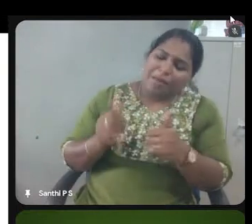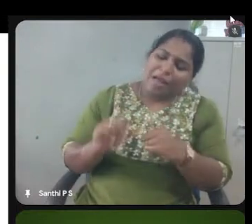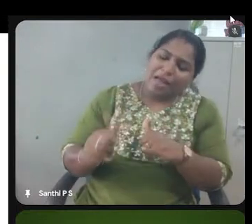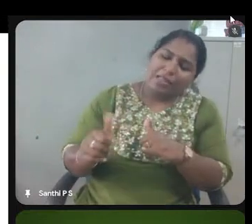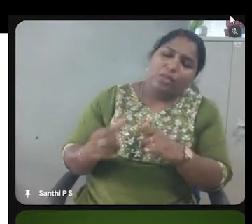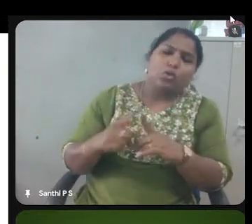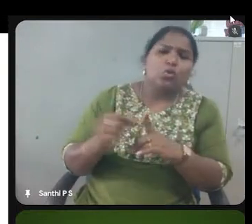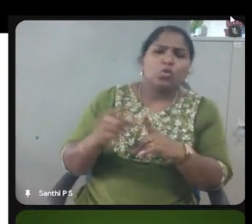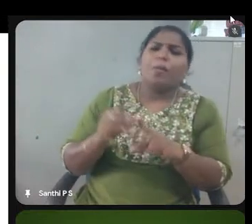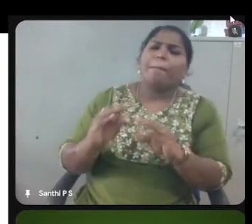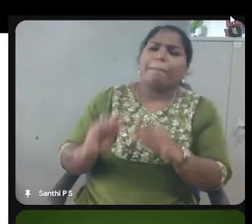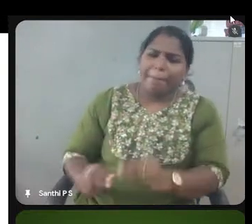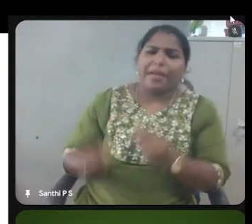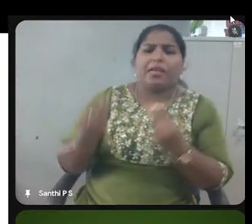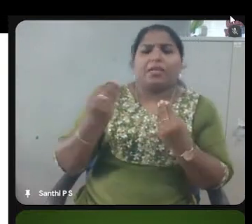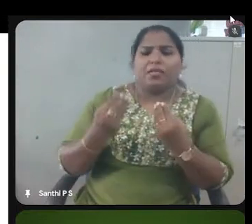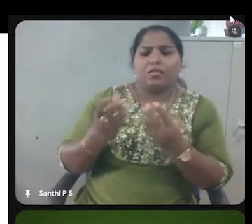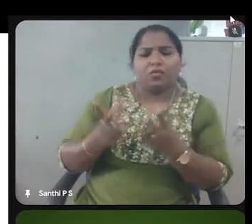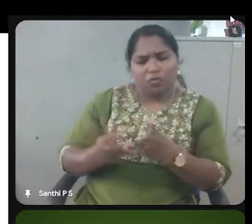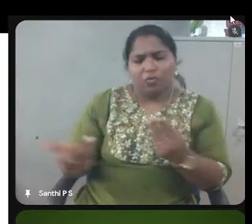ഓക്കെ, താങ്ക് യു മാം.